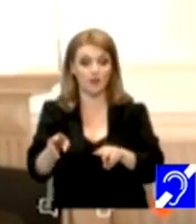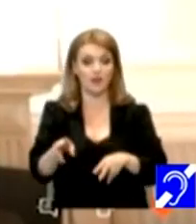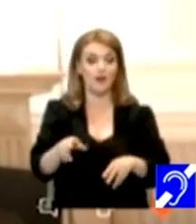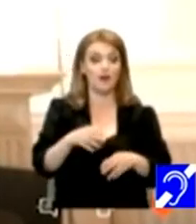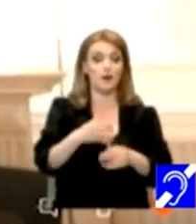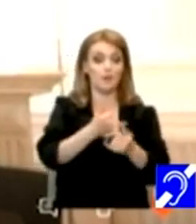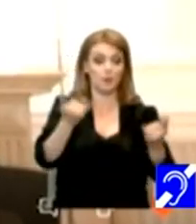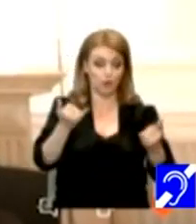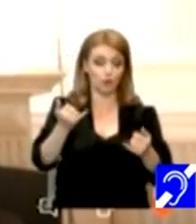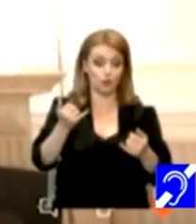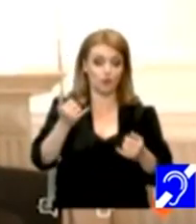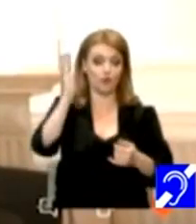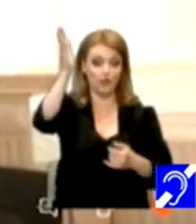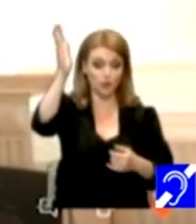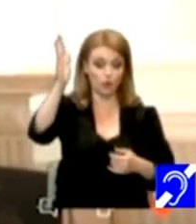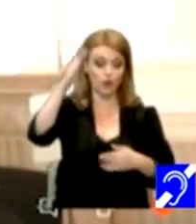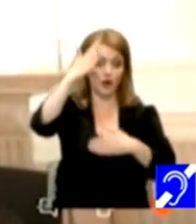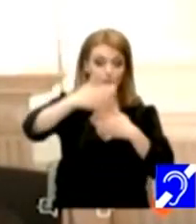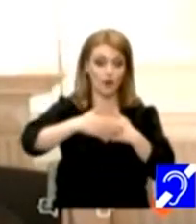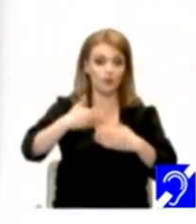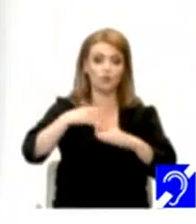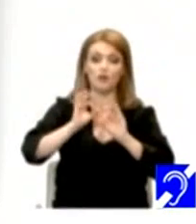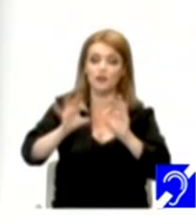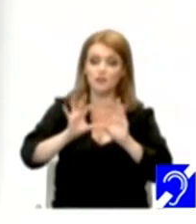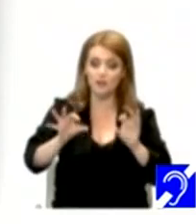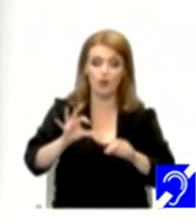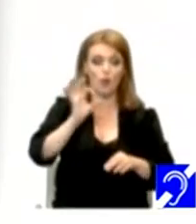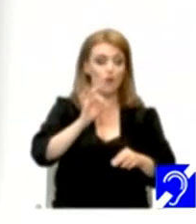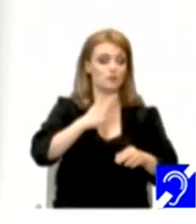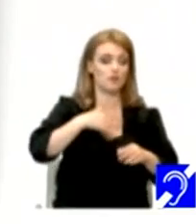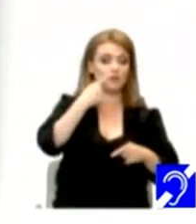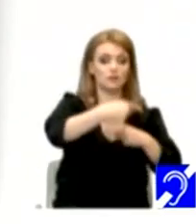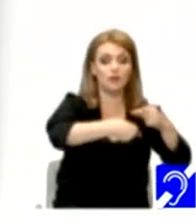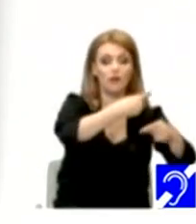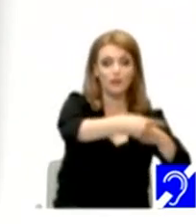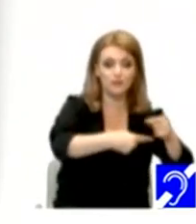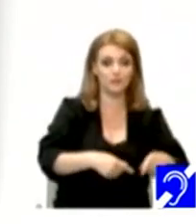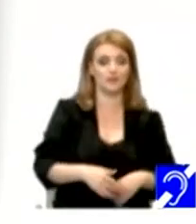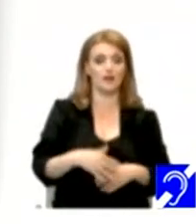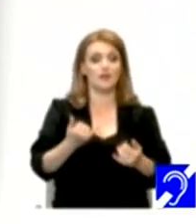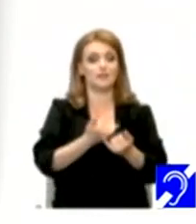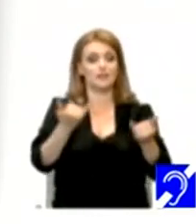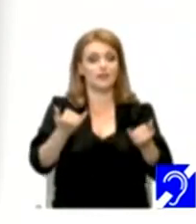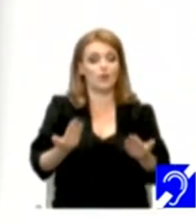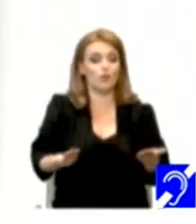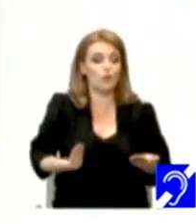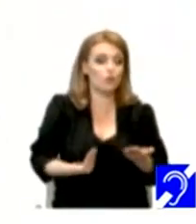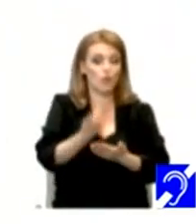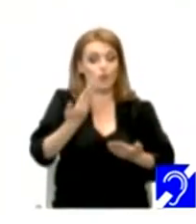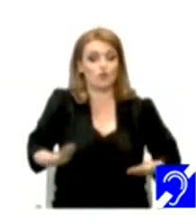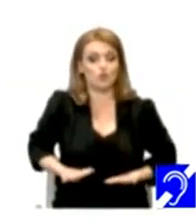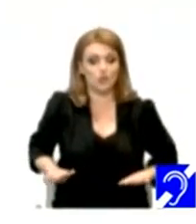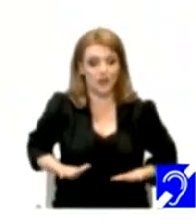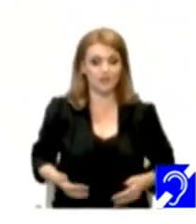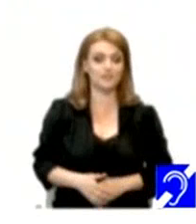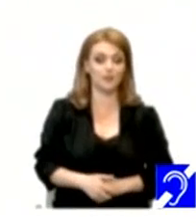pentru viitorul apropiat, să comunic despre tradițiile noastre, să le dau un nou suflet, să le